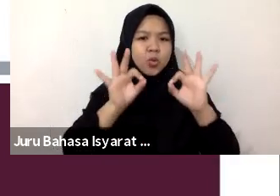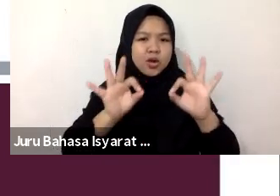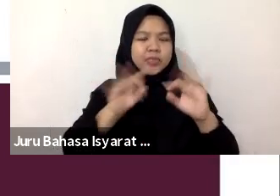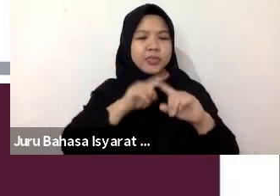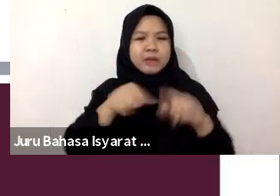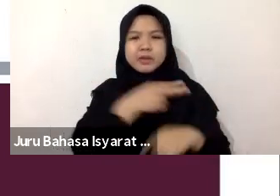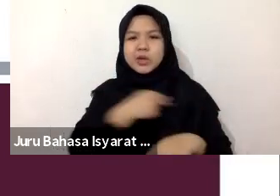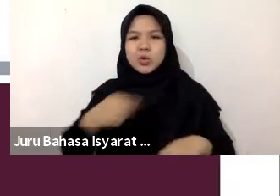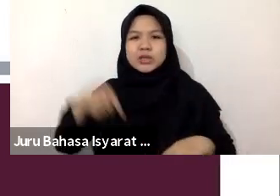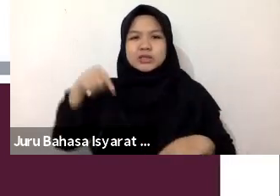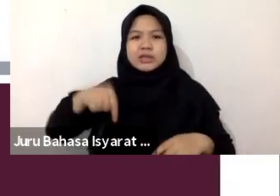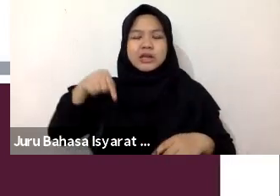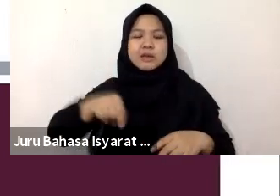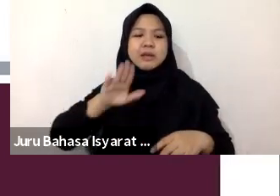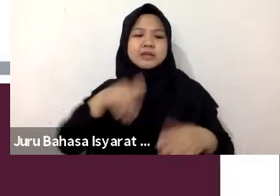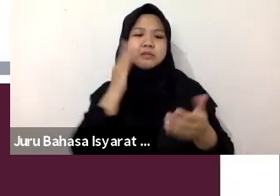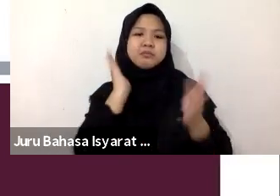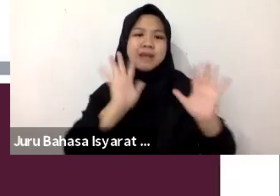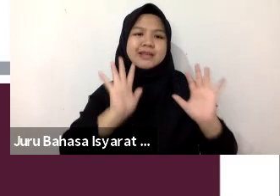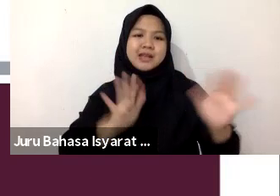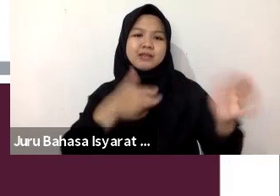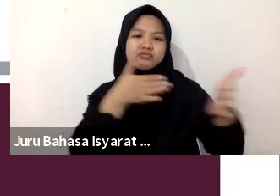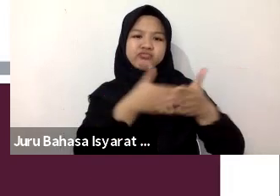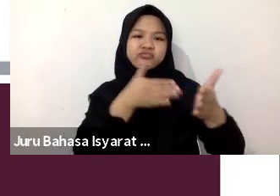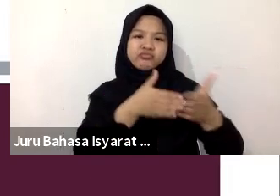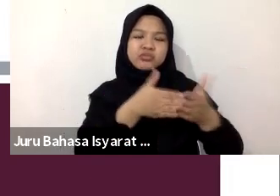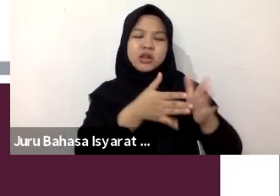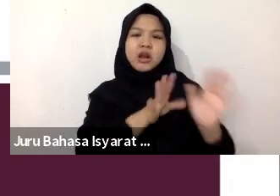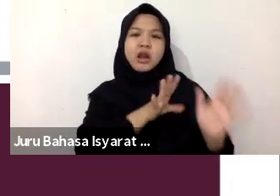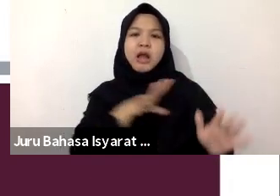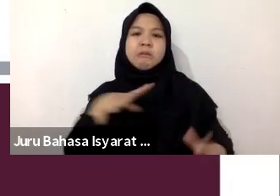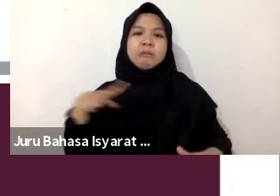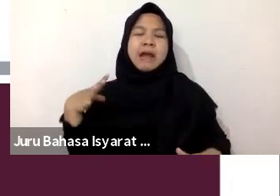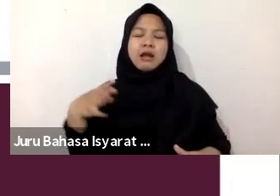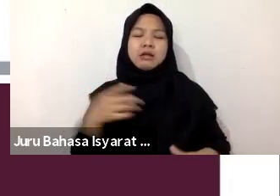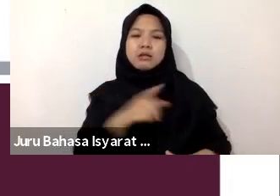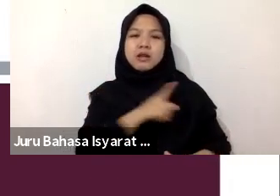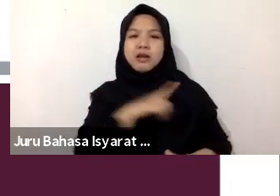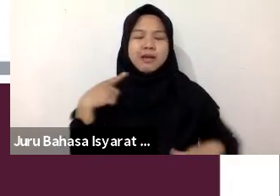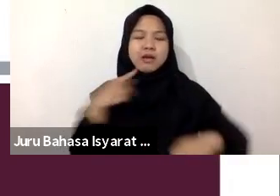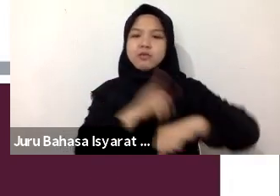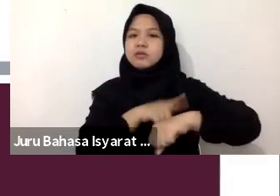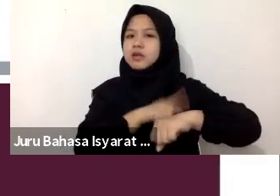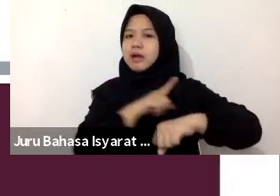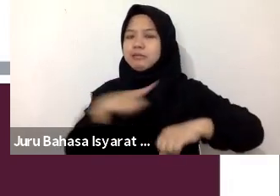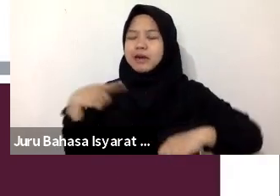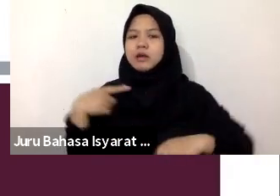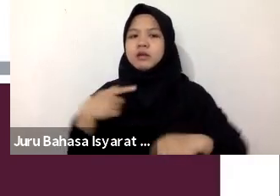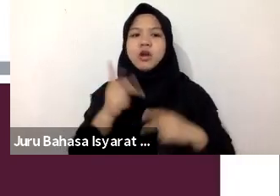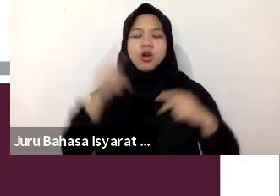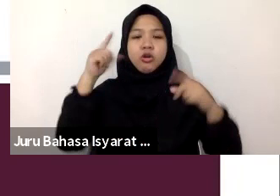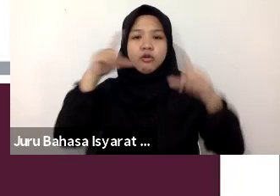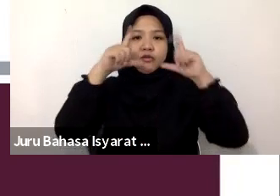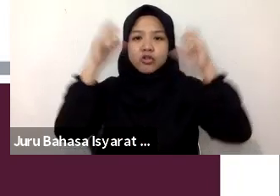ini keterbatasannya banyak dan lama, yang jelasnya sih lama gitu waktunya, sehingga kalau torak foto